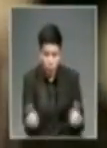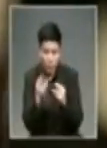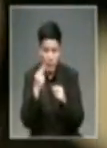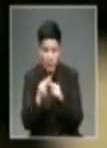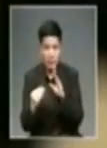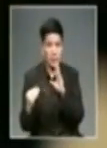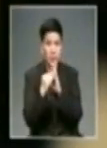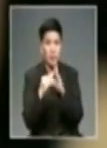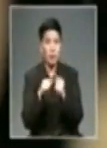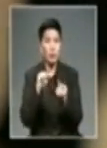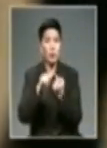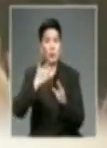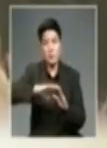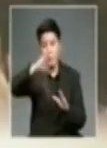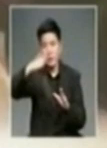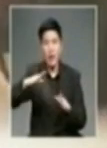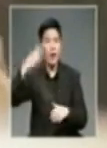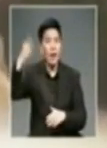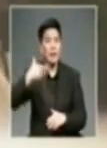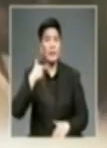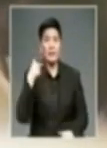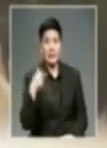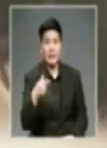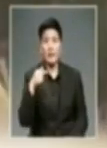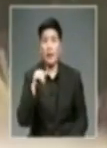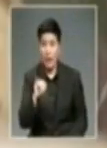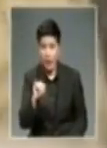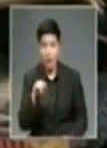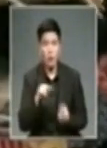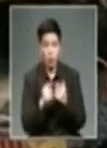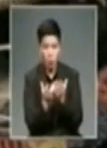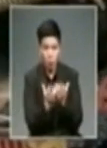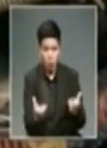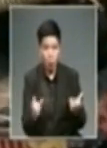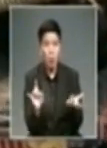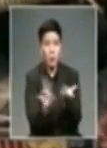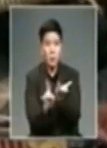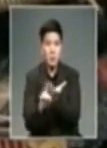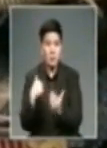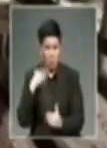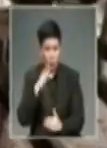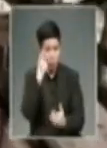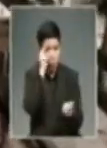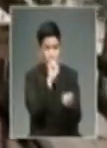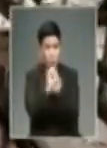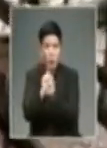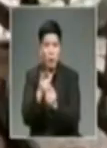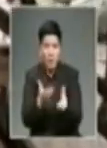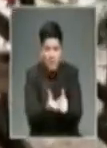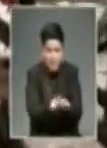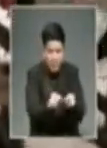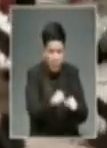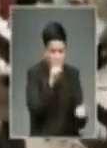นสิ่งบ่งชี้ทางภูมิศาสตร์ที่เรียกว่า GI นะครับของผลิตภัณฑ์ที่มีคุณภาพและเป็นที่รู้จักของแหล่งผลิตในพื้นที่ต่